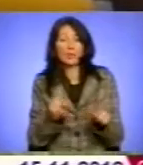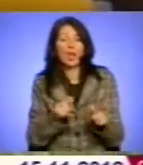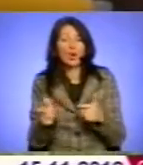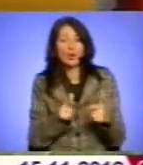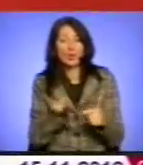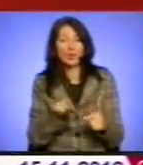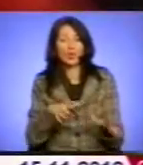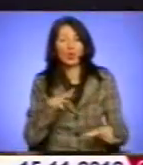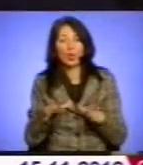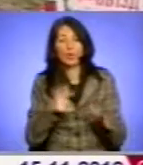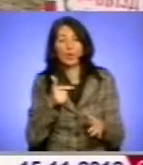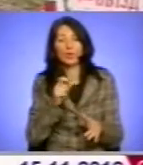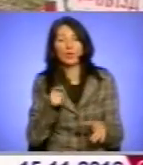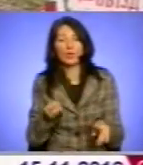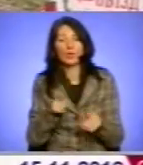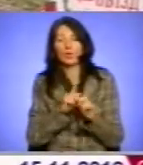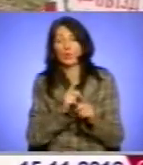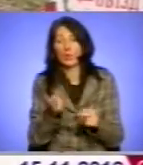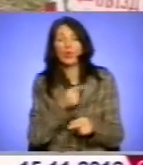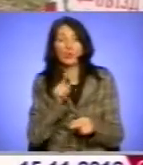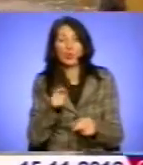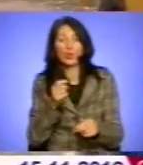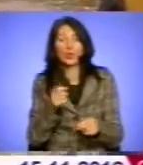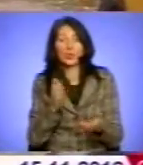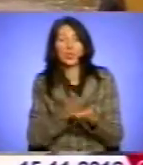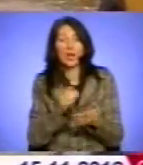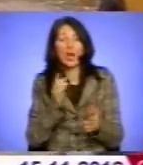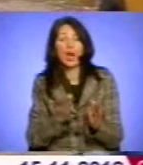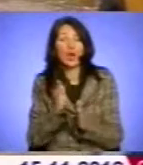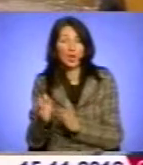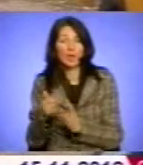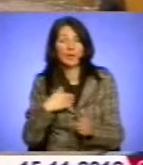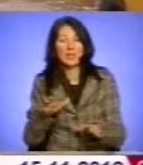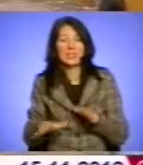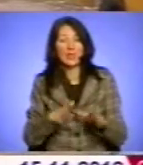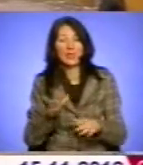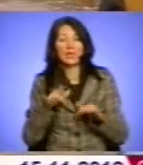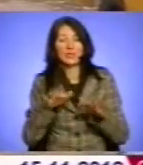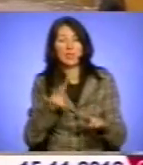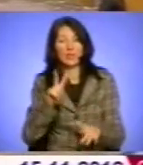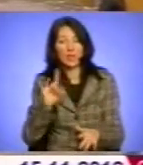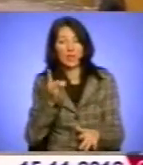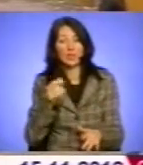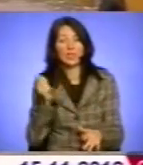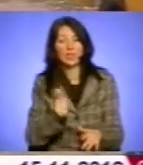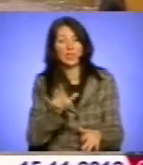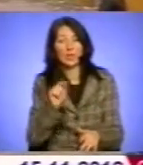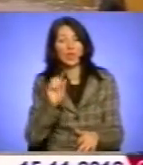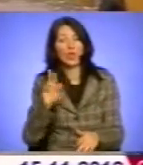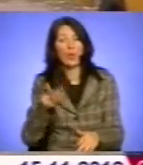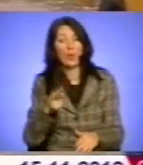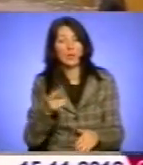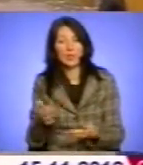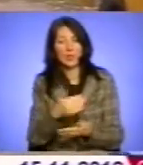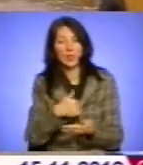що тренування у газовиків і без того відбуваються регулярно. У нас тренувальні заняття два рази в тиждень, понеділок і п'ятницю,